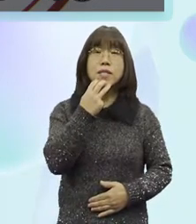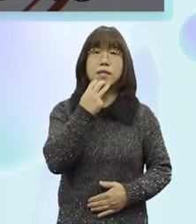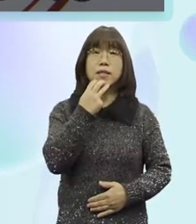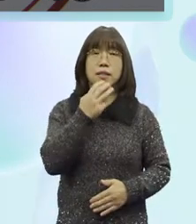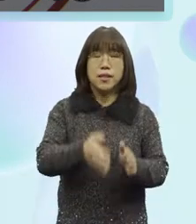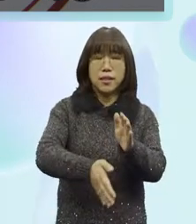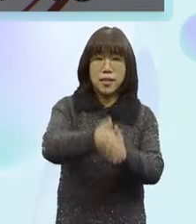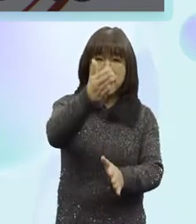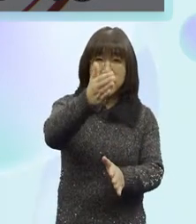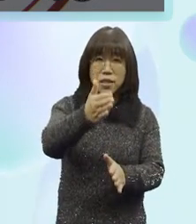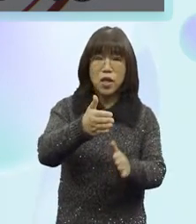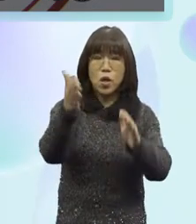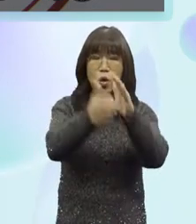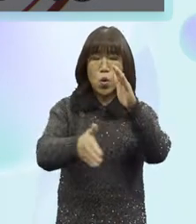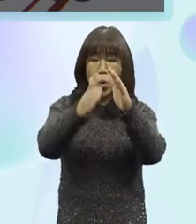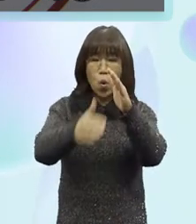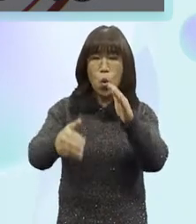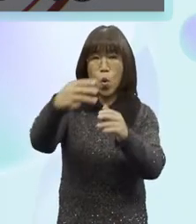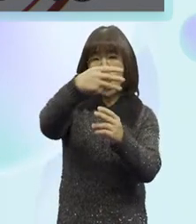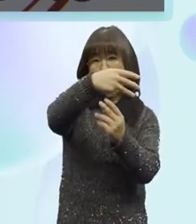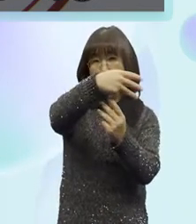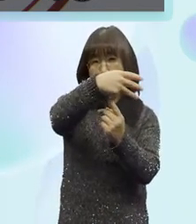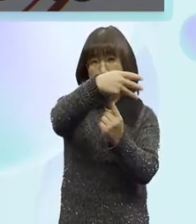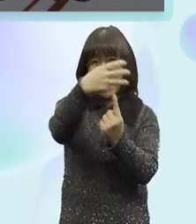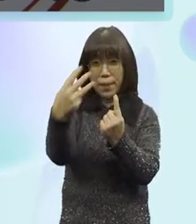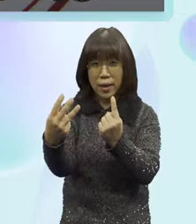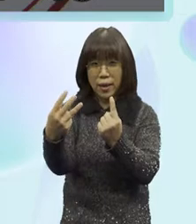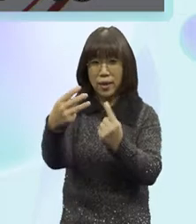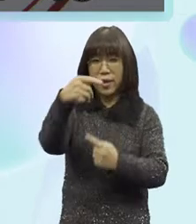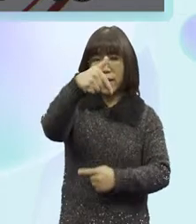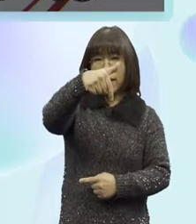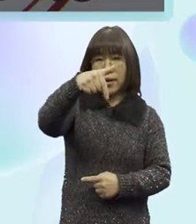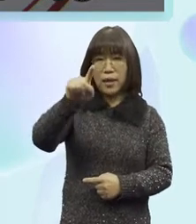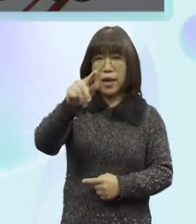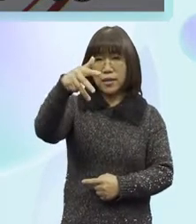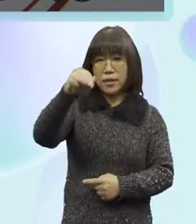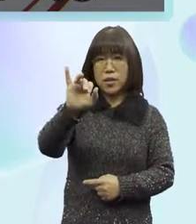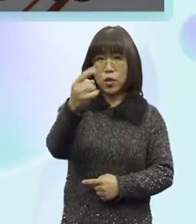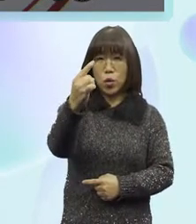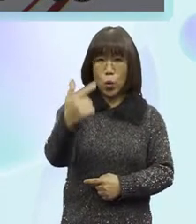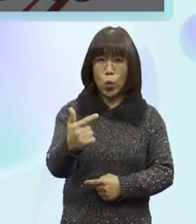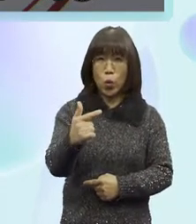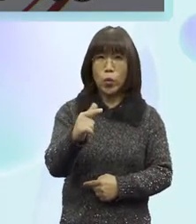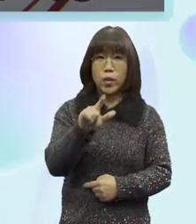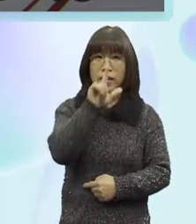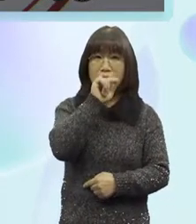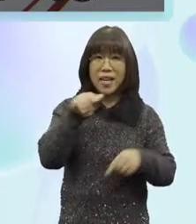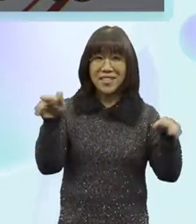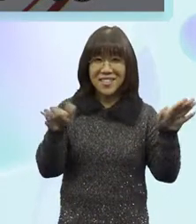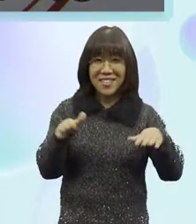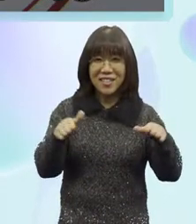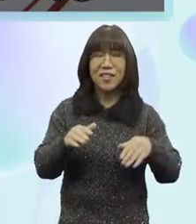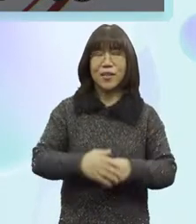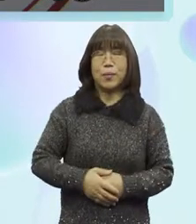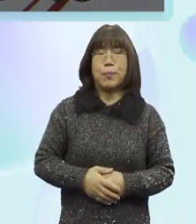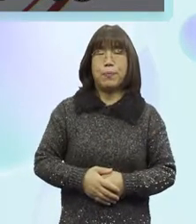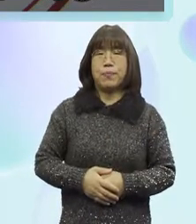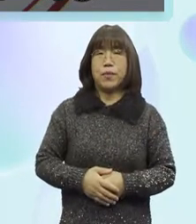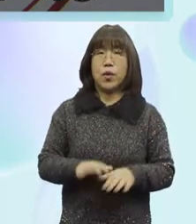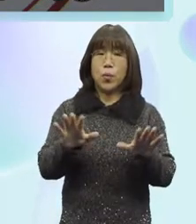서울 시 공공 와이파이 까치 온 시범서비스 대상지로 강서구가 선정됐다는 소식 전해드렸는데요